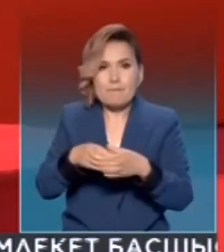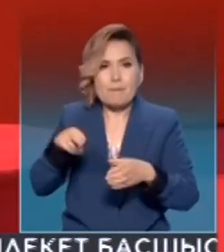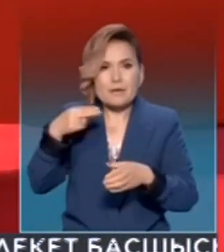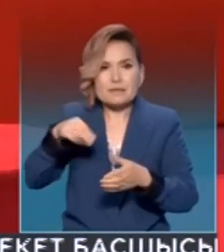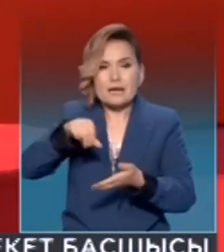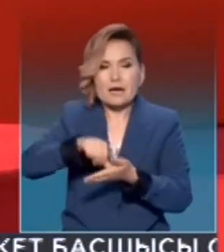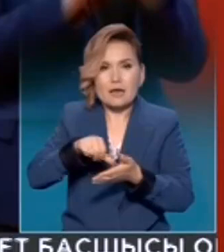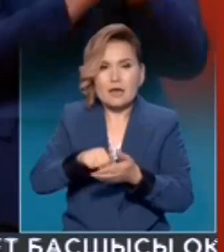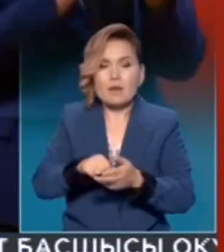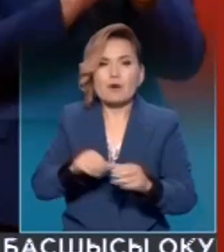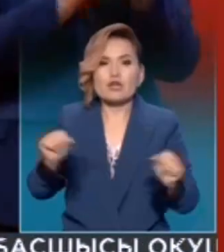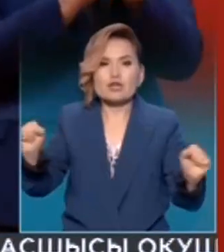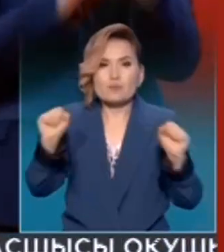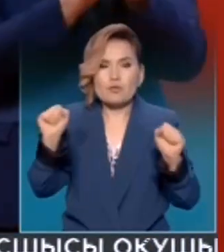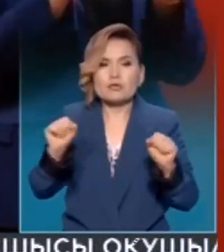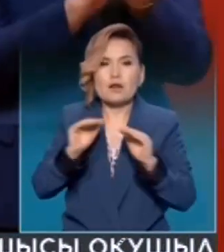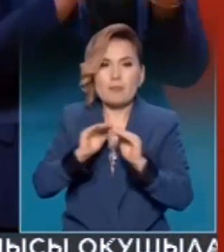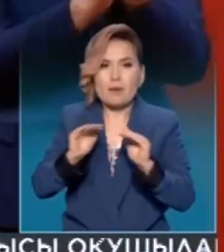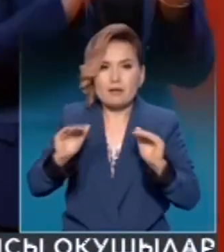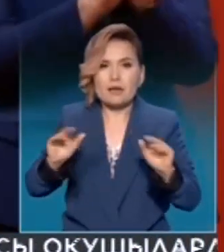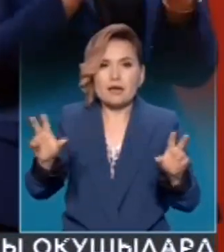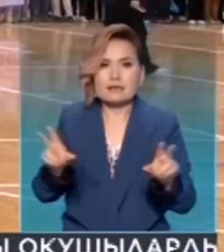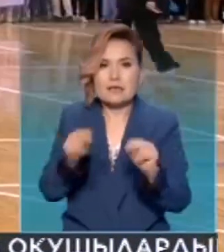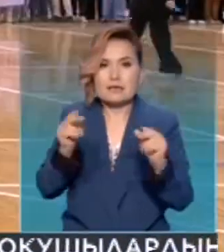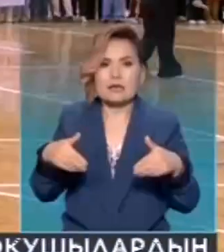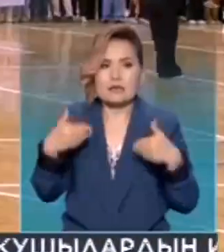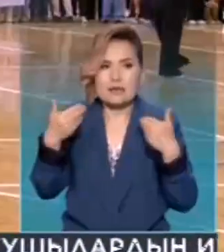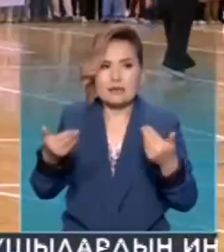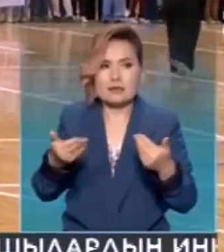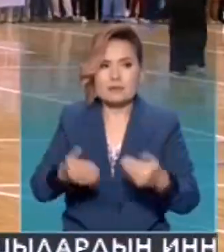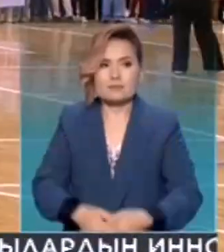ашып, спортшыларға сәттілік тіледі.